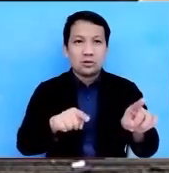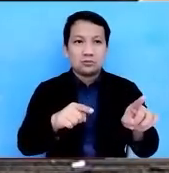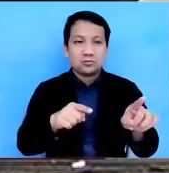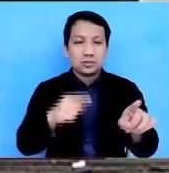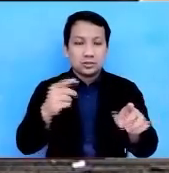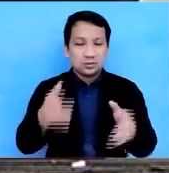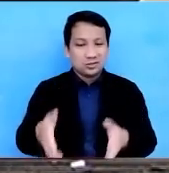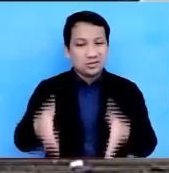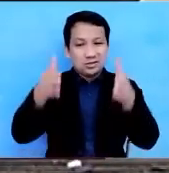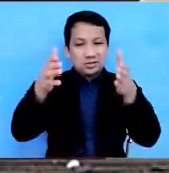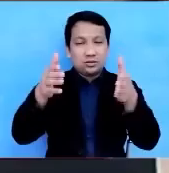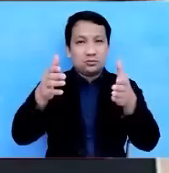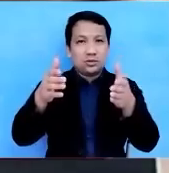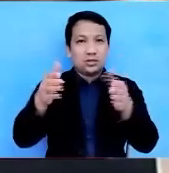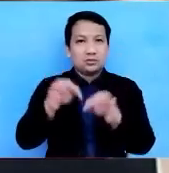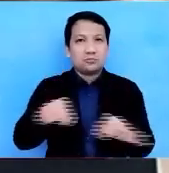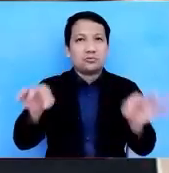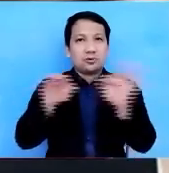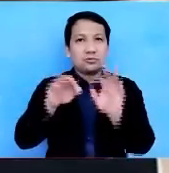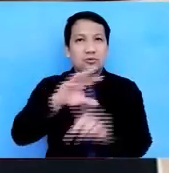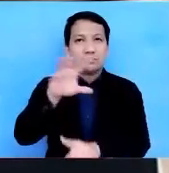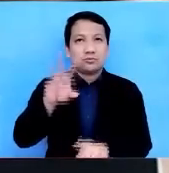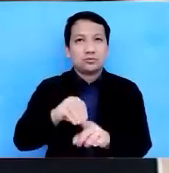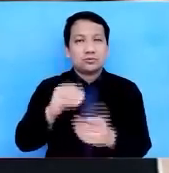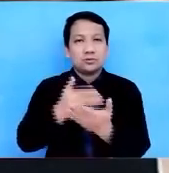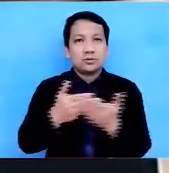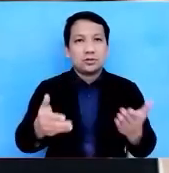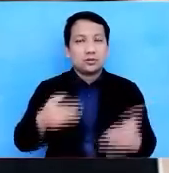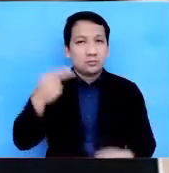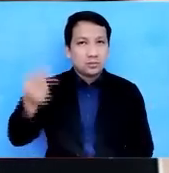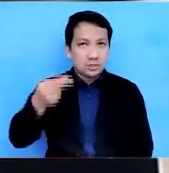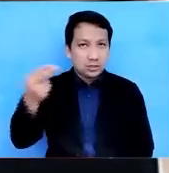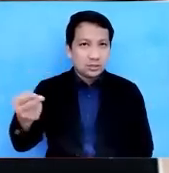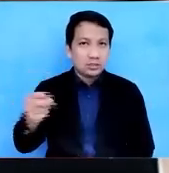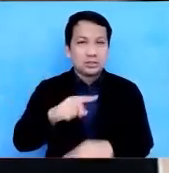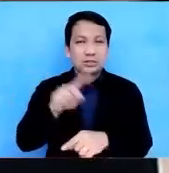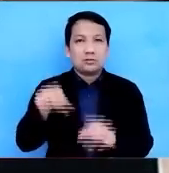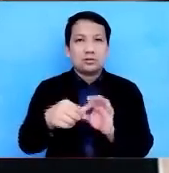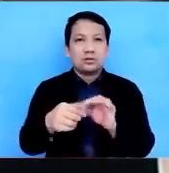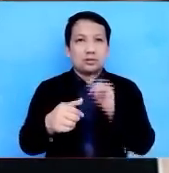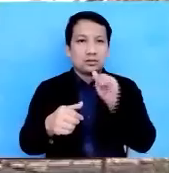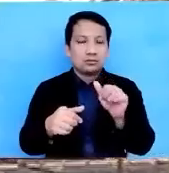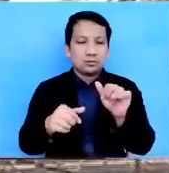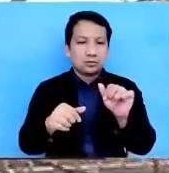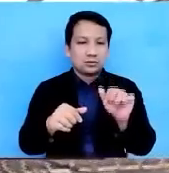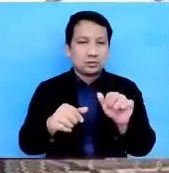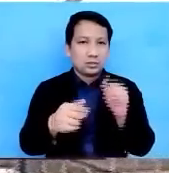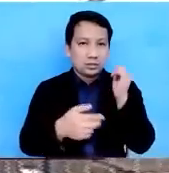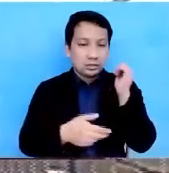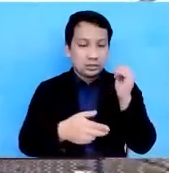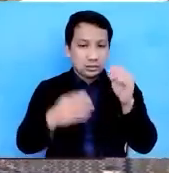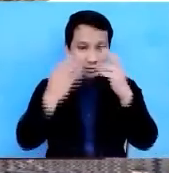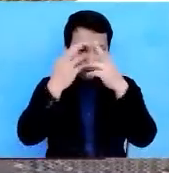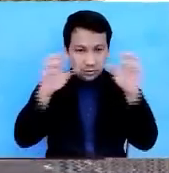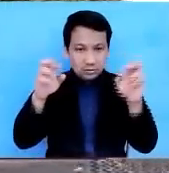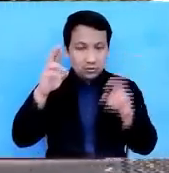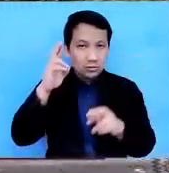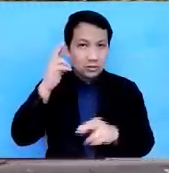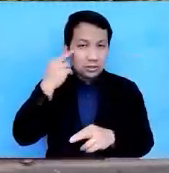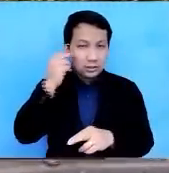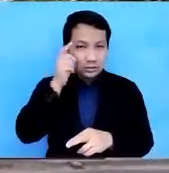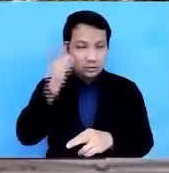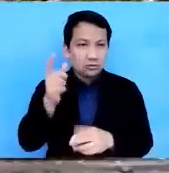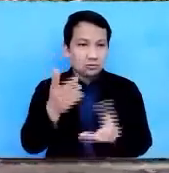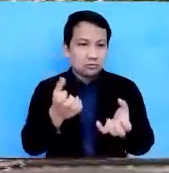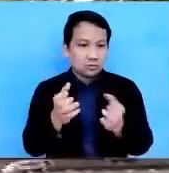important cultural property. At dahil nga isa itong heritage zone, tinabla ni Manila Mayor Hany Lacuña ang mga nagsasabing may mga